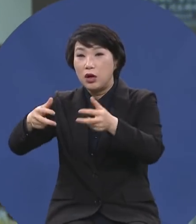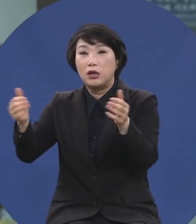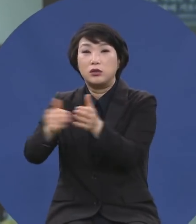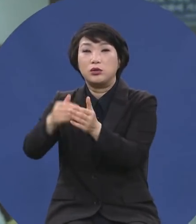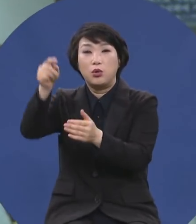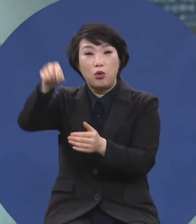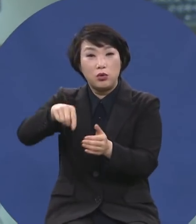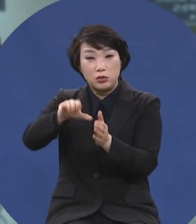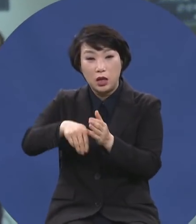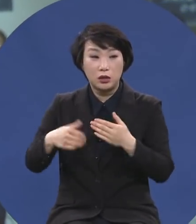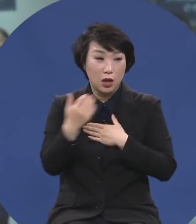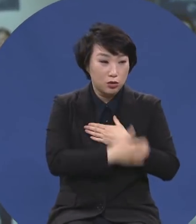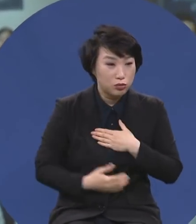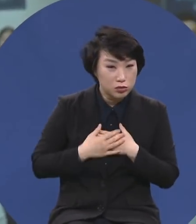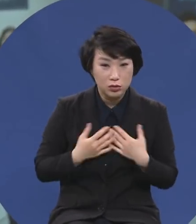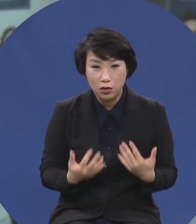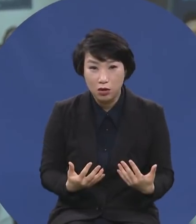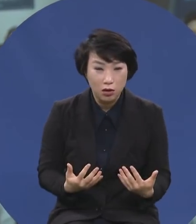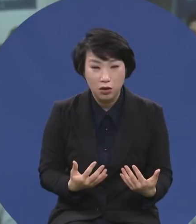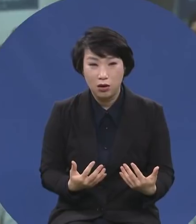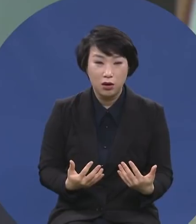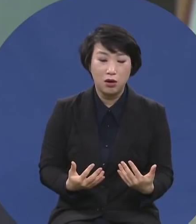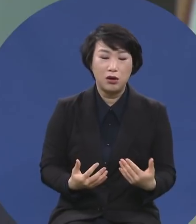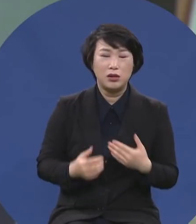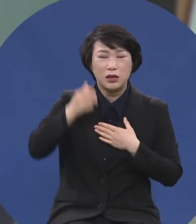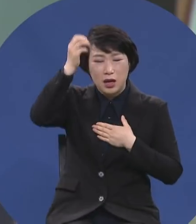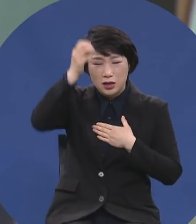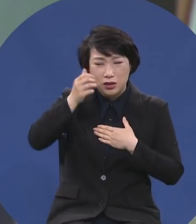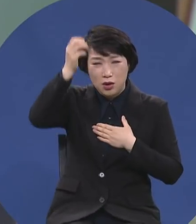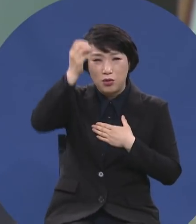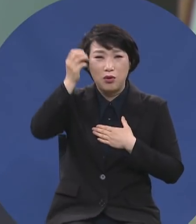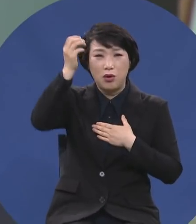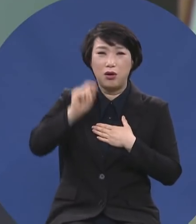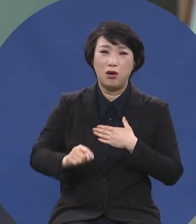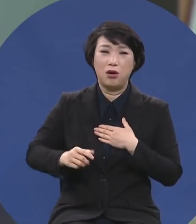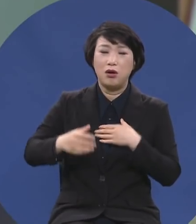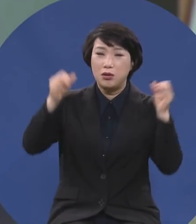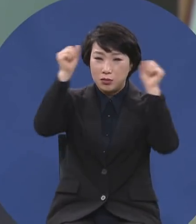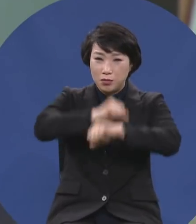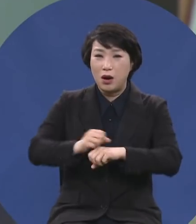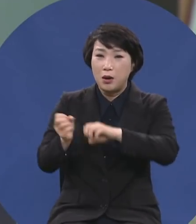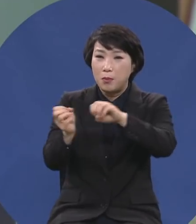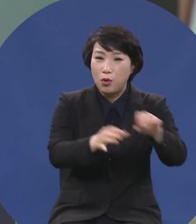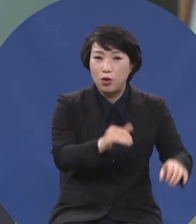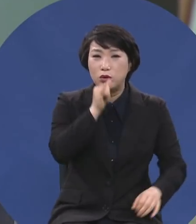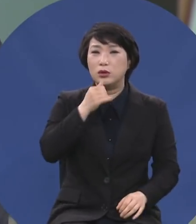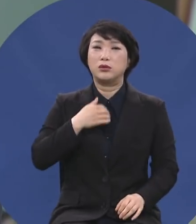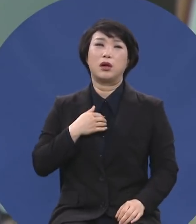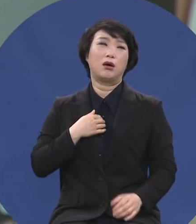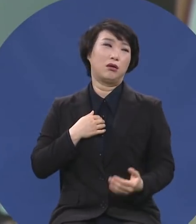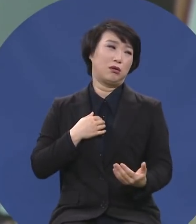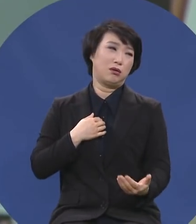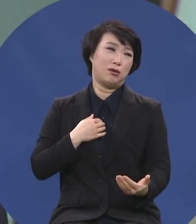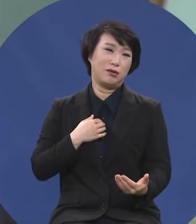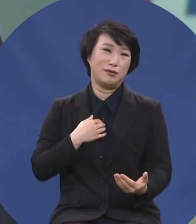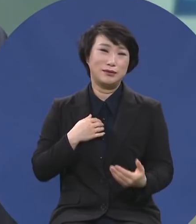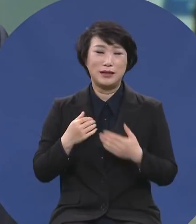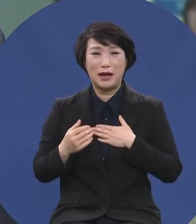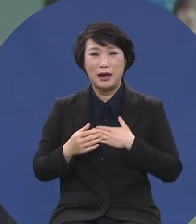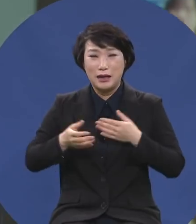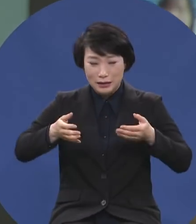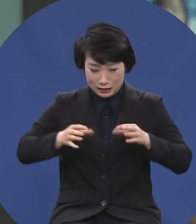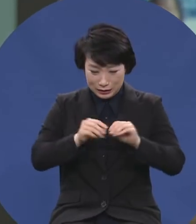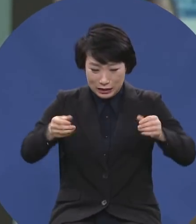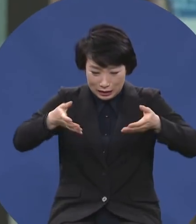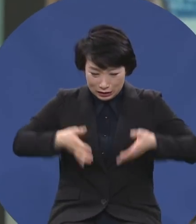내 육신이 그토록 잔인하게 내 영혼을 파멸에 내던진다면 이 땅에 태어난 것이